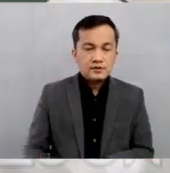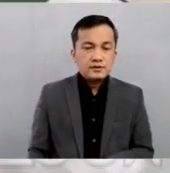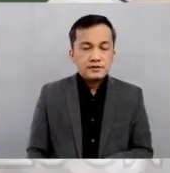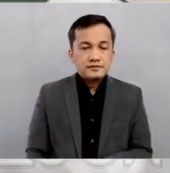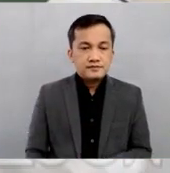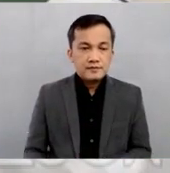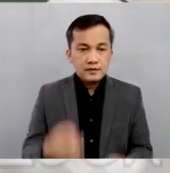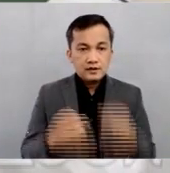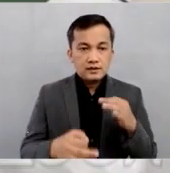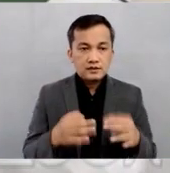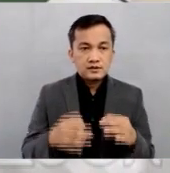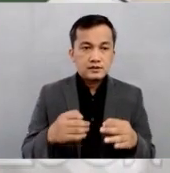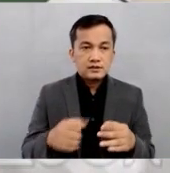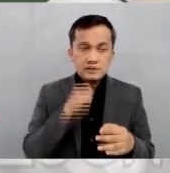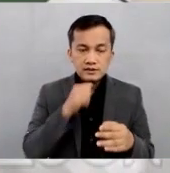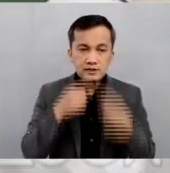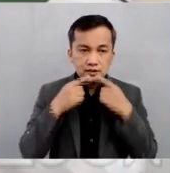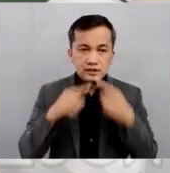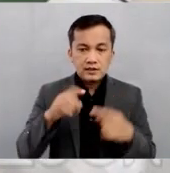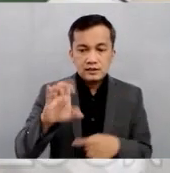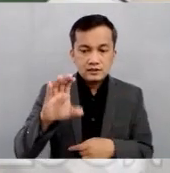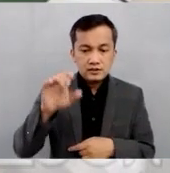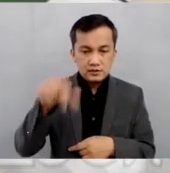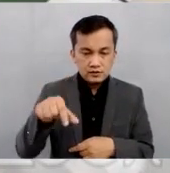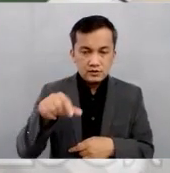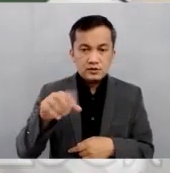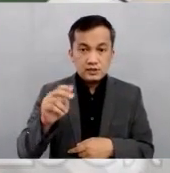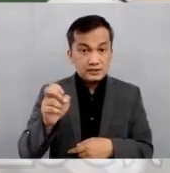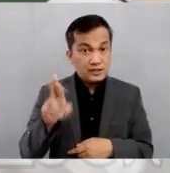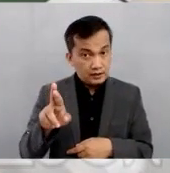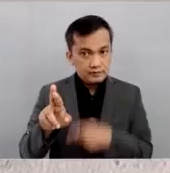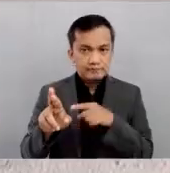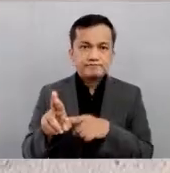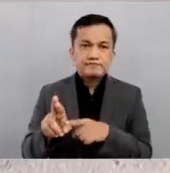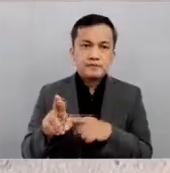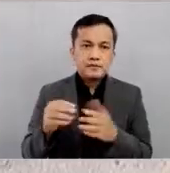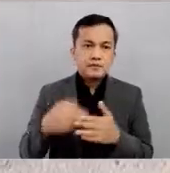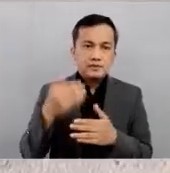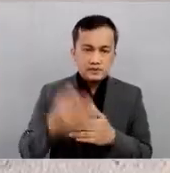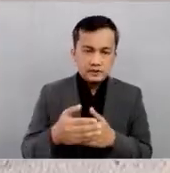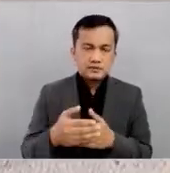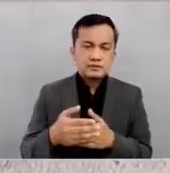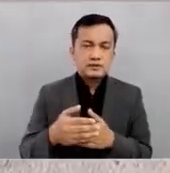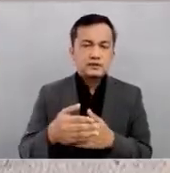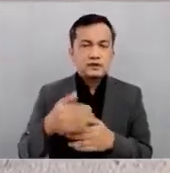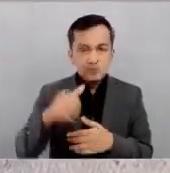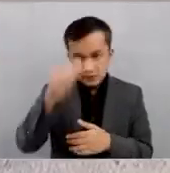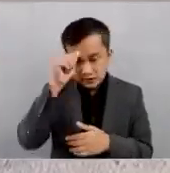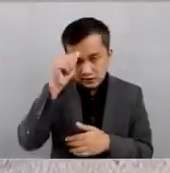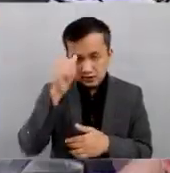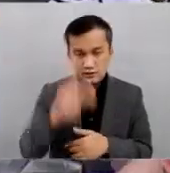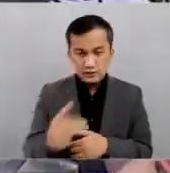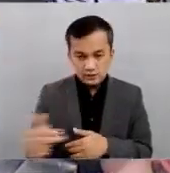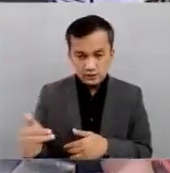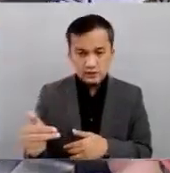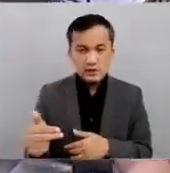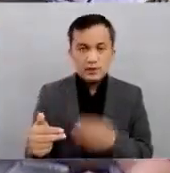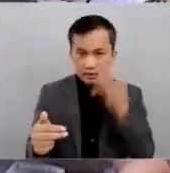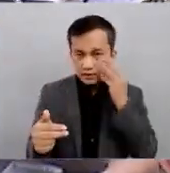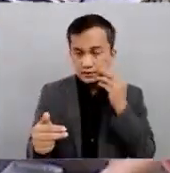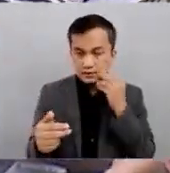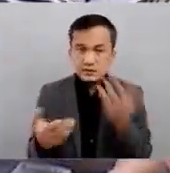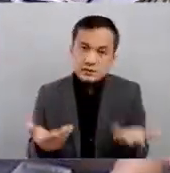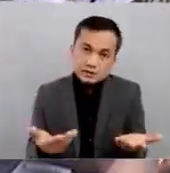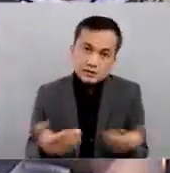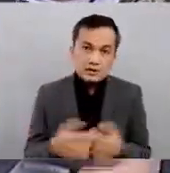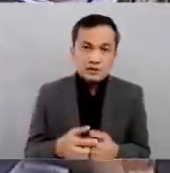not declare ECQ, some NCR, we will be next India. Indonesia, ma-experience po natin yan. So we consulted